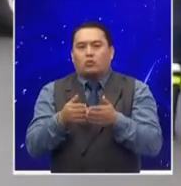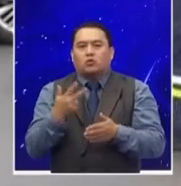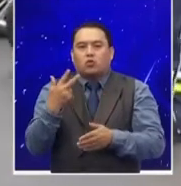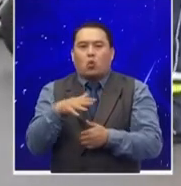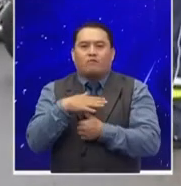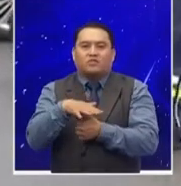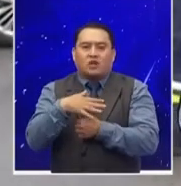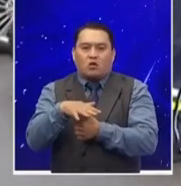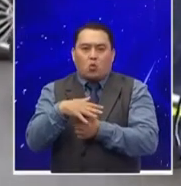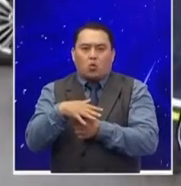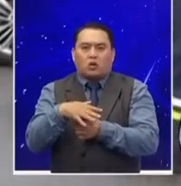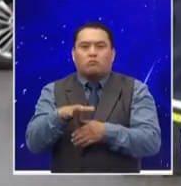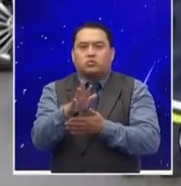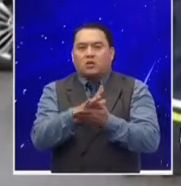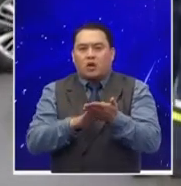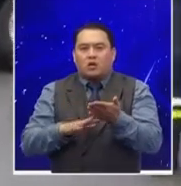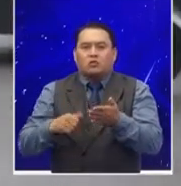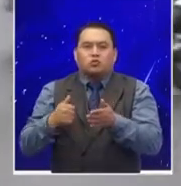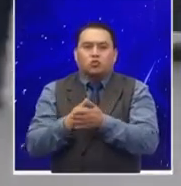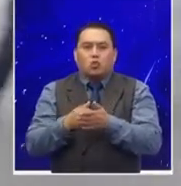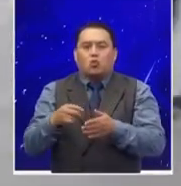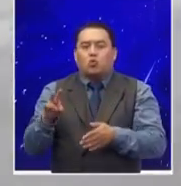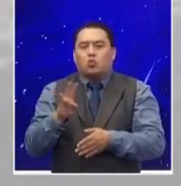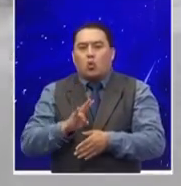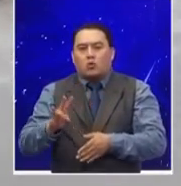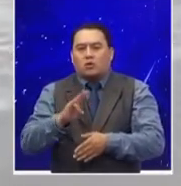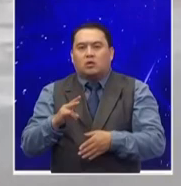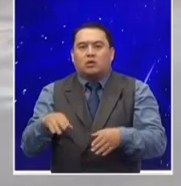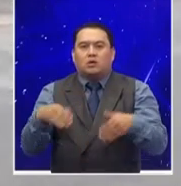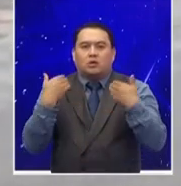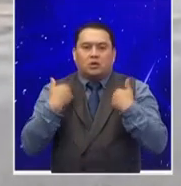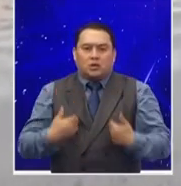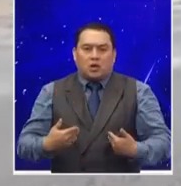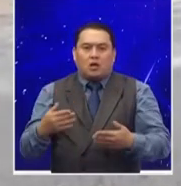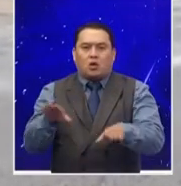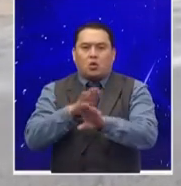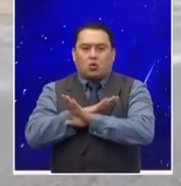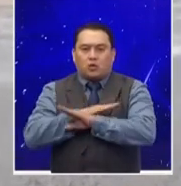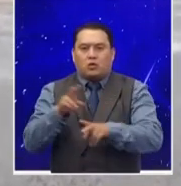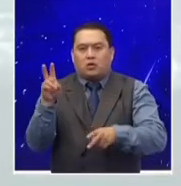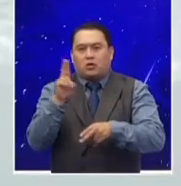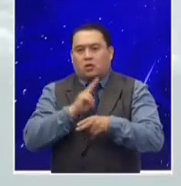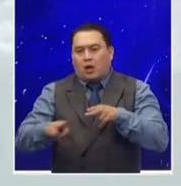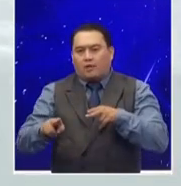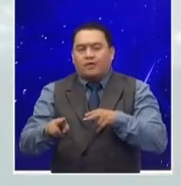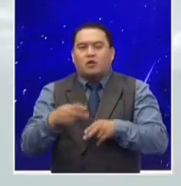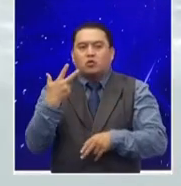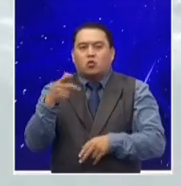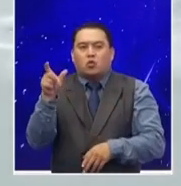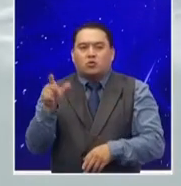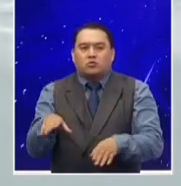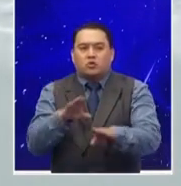3 вертолетов. Она продолжалась до полудня вторника. Тело одного из погибших все еще не найдено. 3